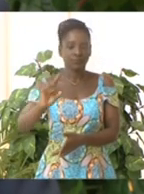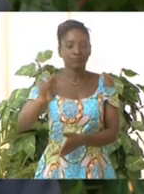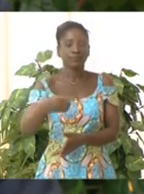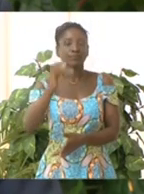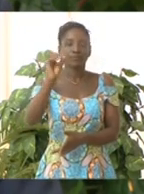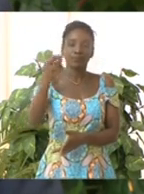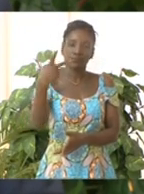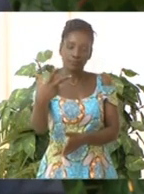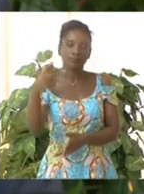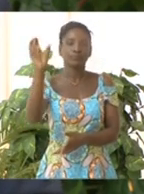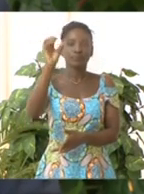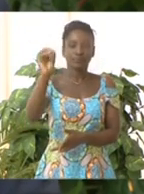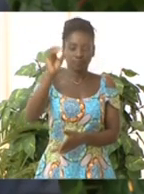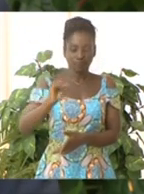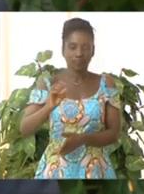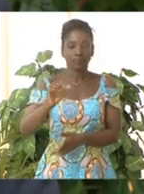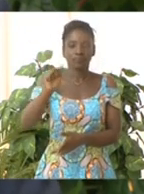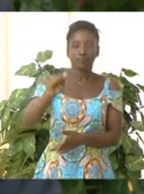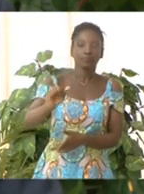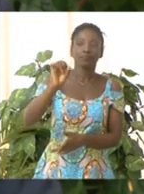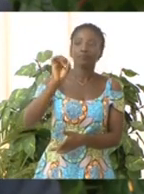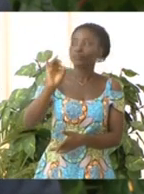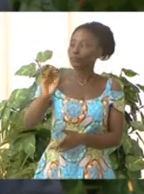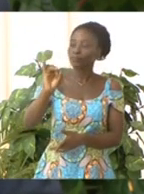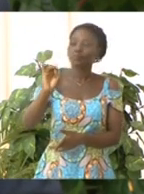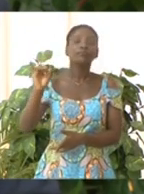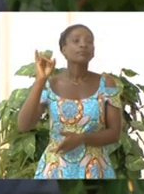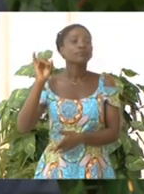90,03%. Afin Guessant Pascal,